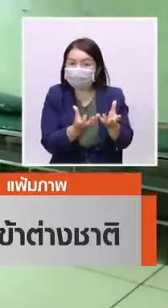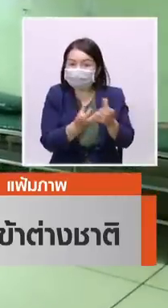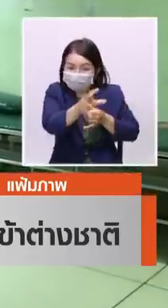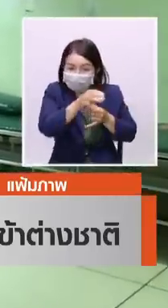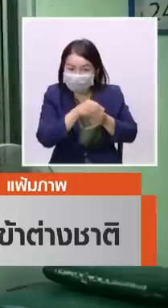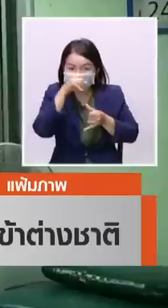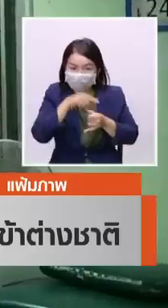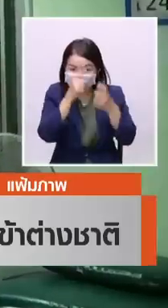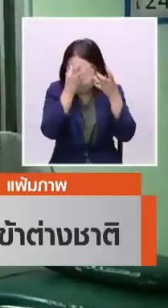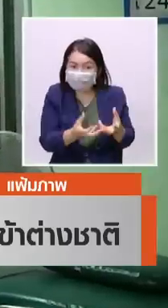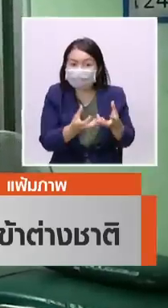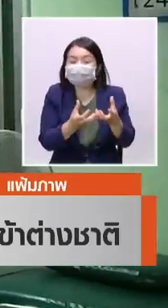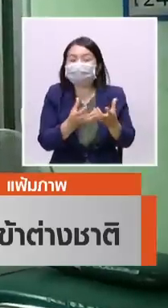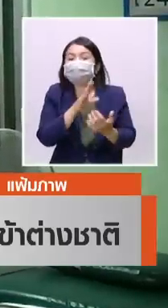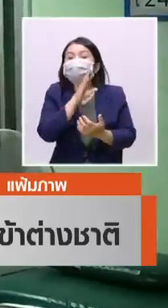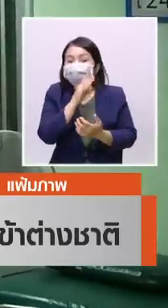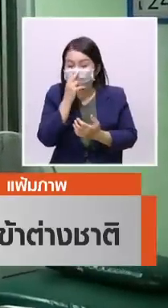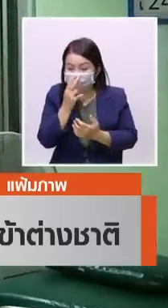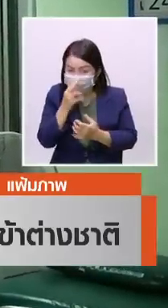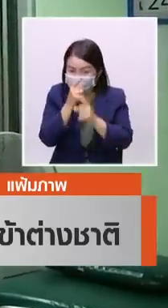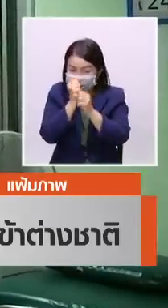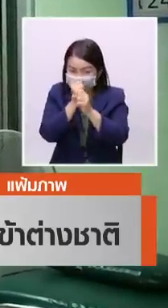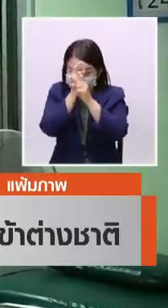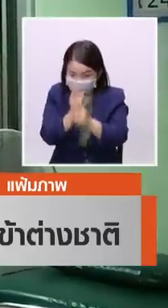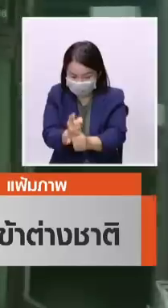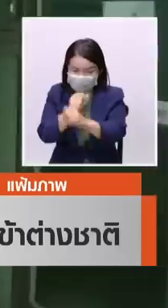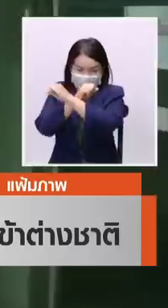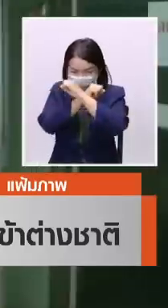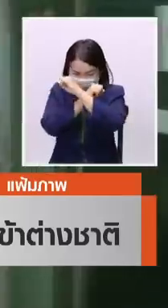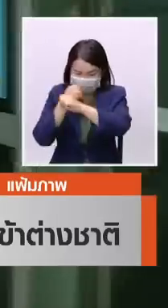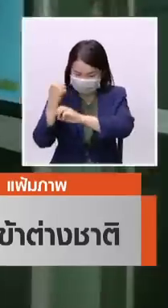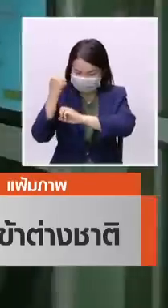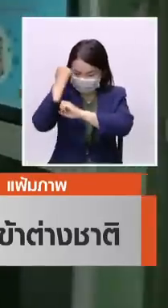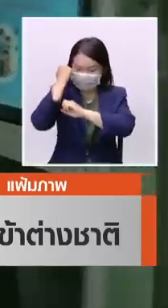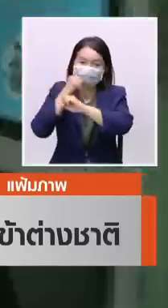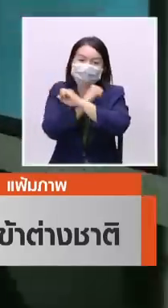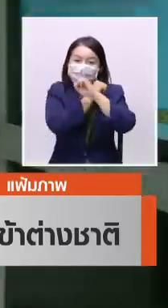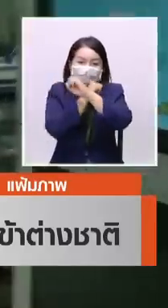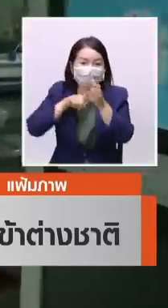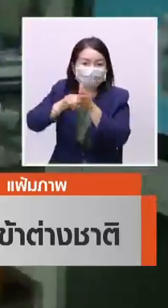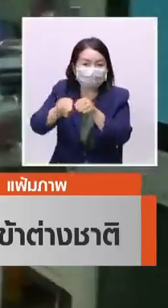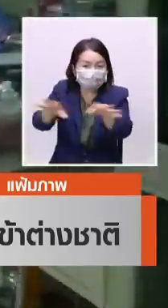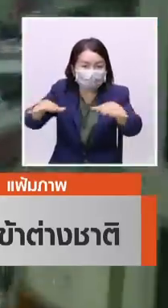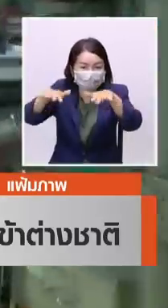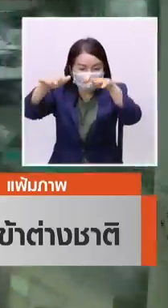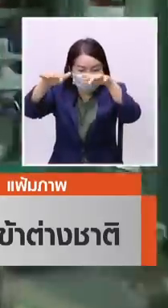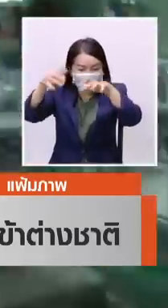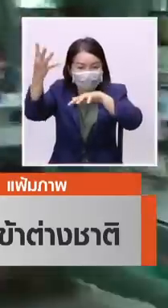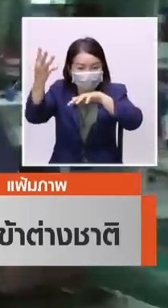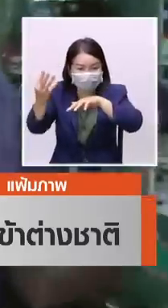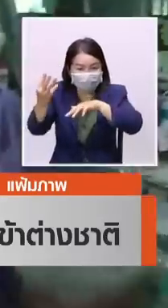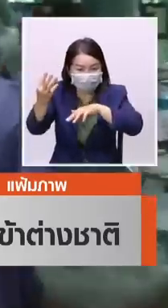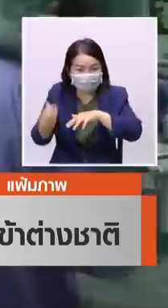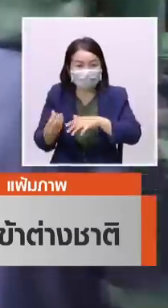พันธุ์แอฟริกาใต้คนไทยต้องปฏิบัติตามหลักป้องกันเข้มงวดเพื่อให้การระบาดลดลงน้อยที่สุดและการตรวจ